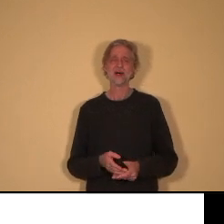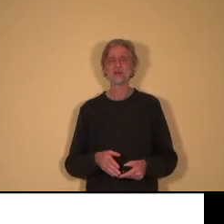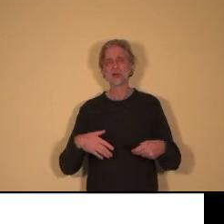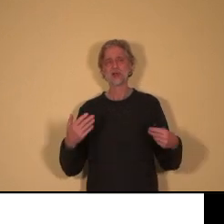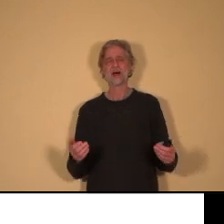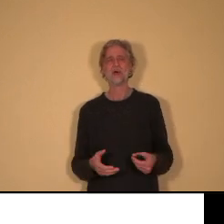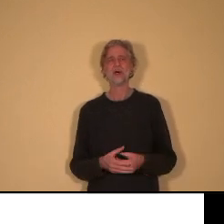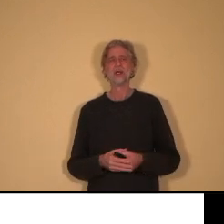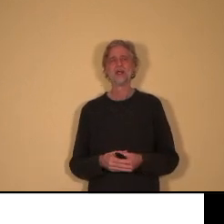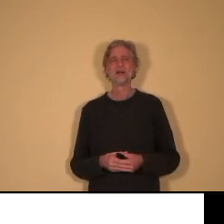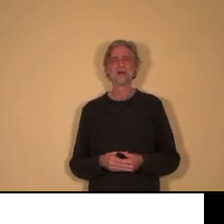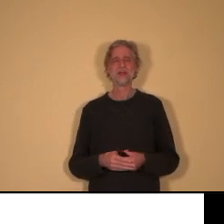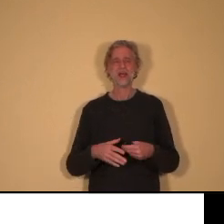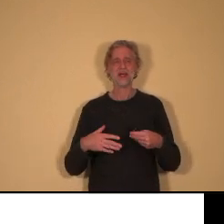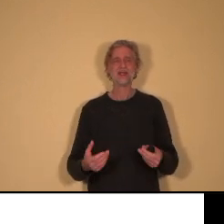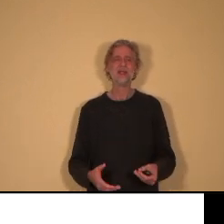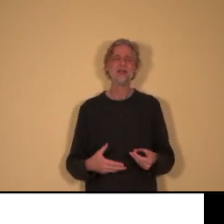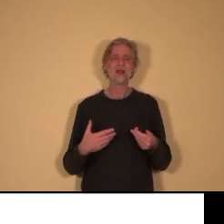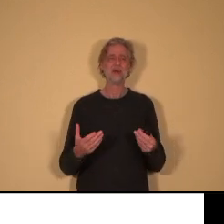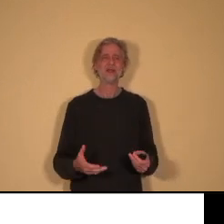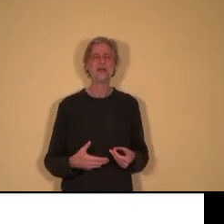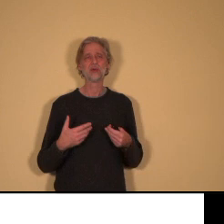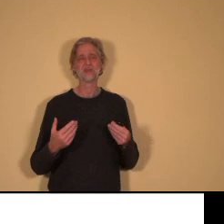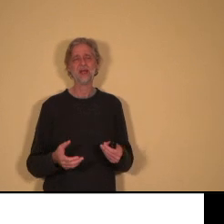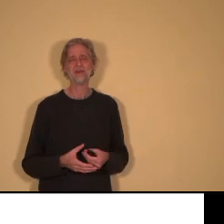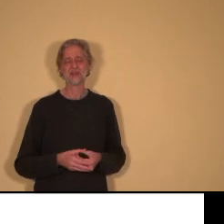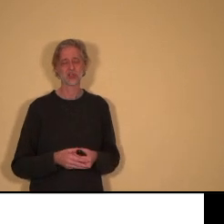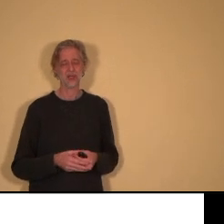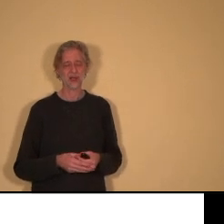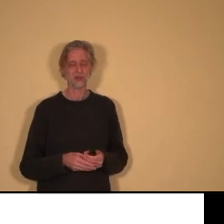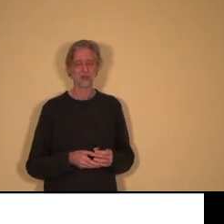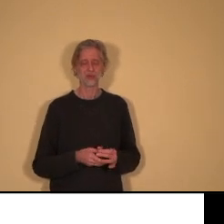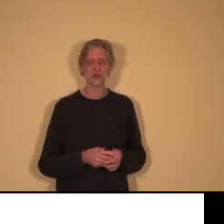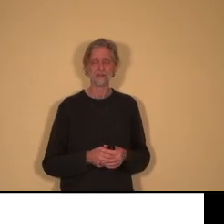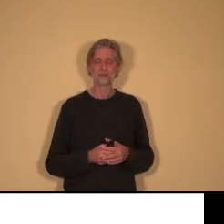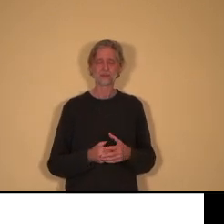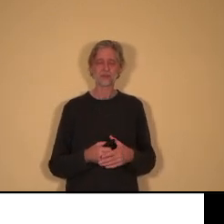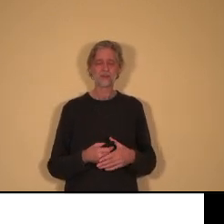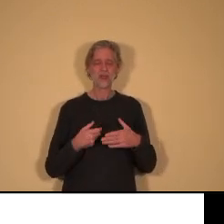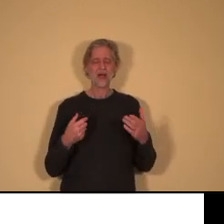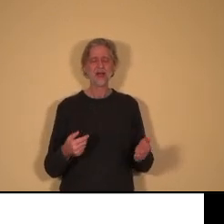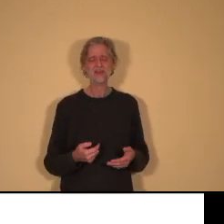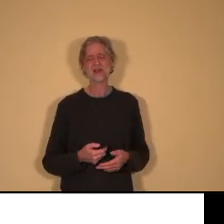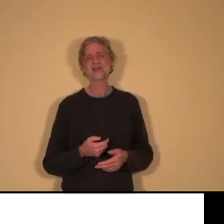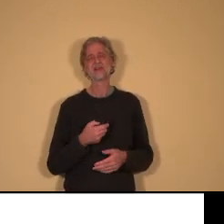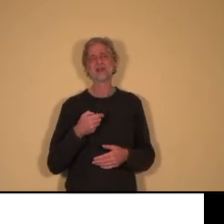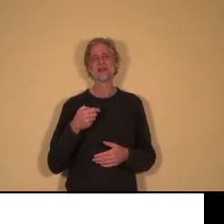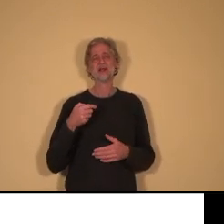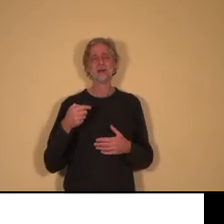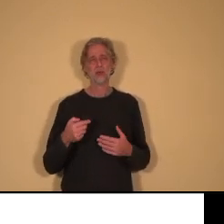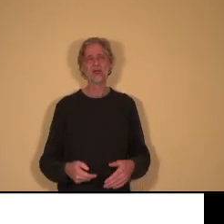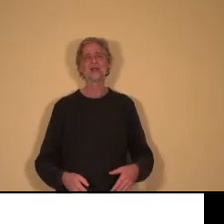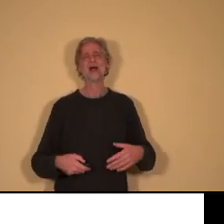Gezeitenkraftwerke. Ja? Also wir können auch die Energie, die in der Bewegung des Meerwassers steckt, ausnutzen. Alles das